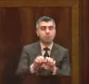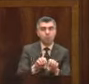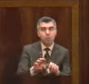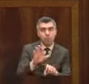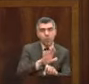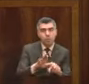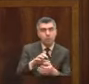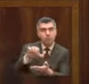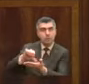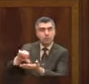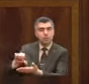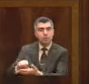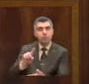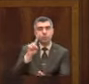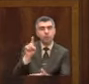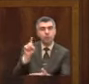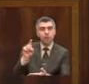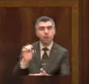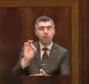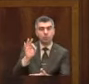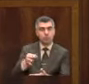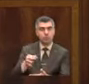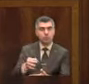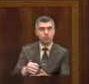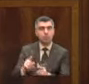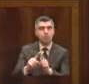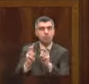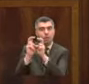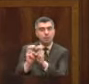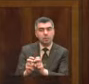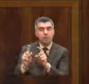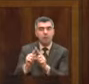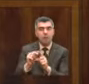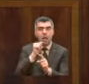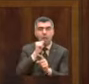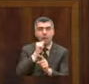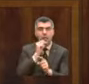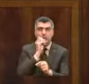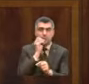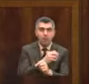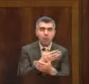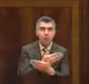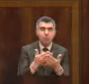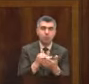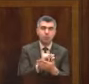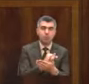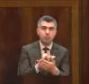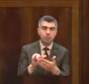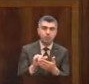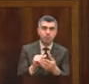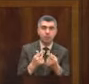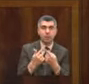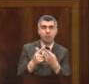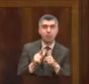المراكز الرئيسية للجماعات الترابية، أو من حيث تقليص نسبة تلوث المياه العادمة، أو من حيث معدل إعادة